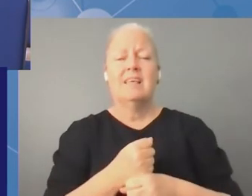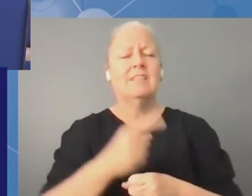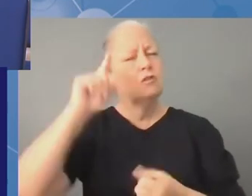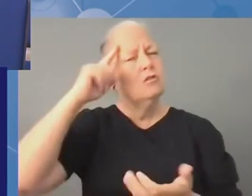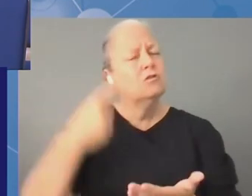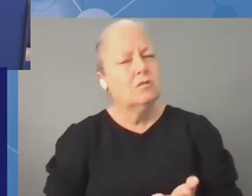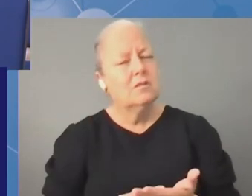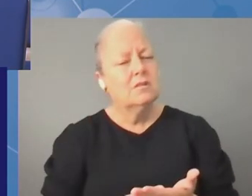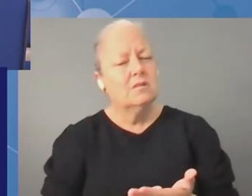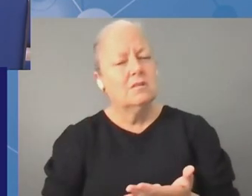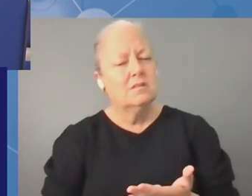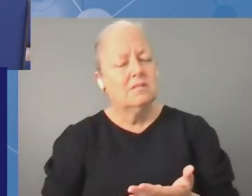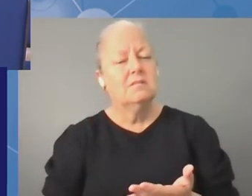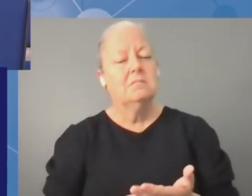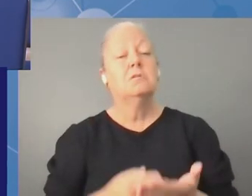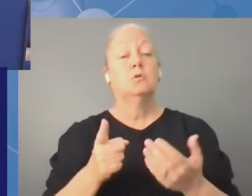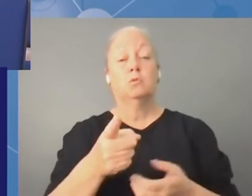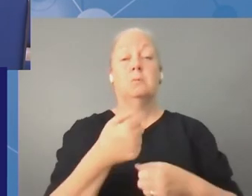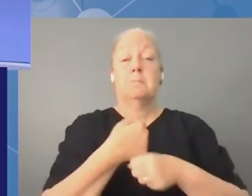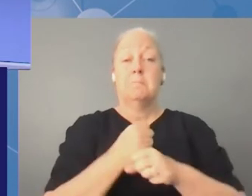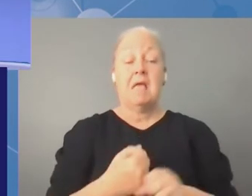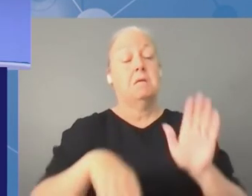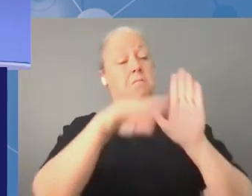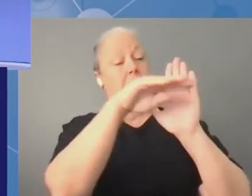أن إقحامنا في